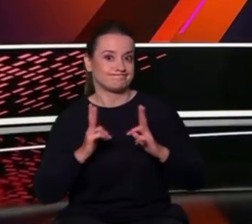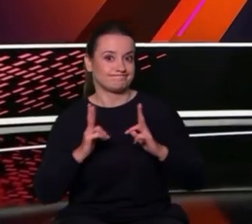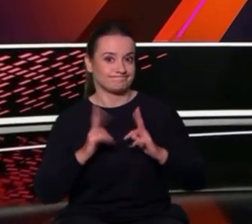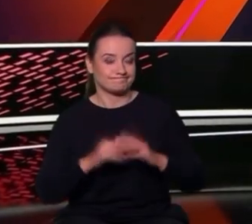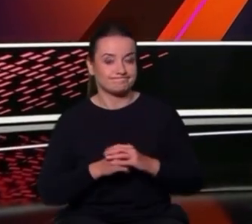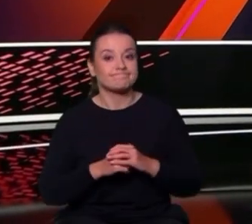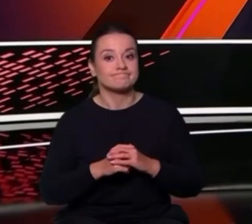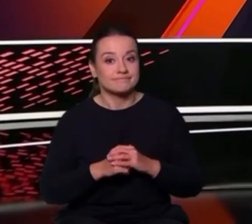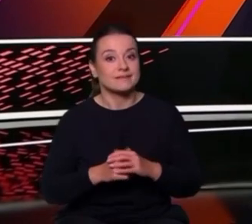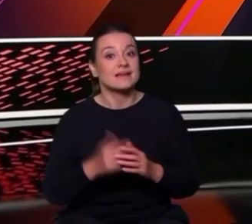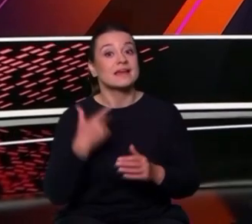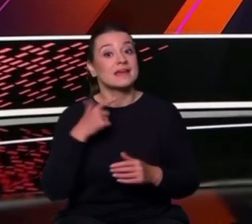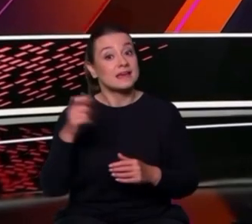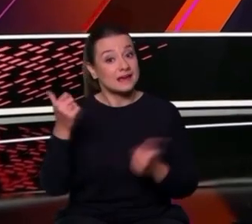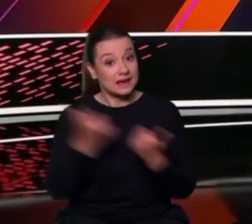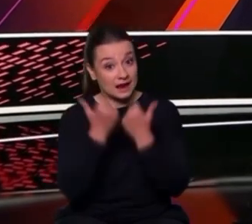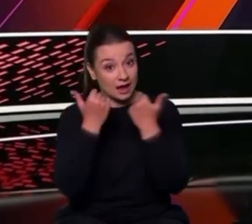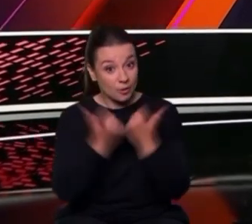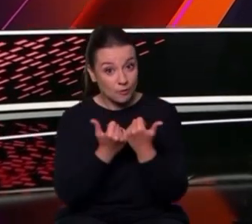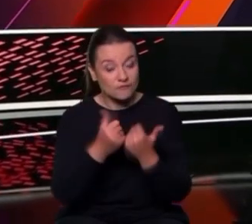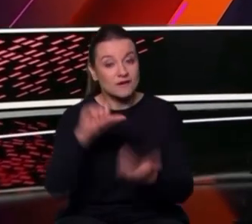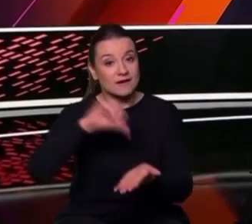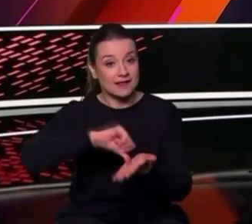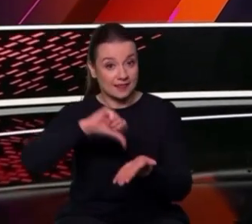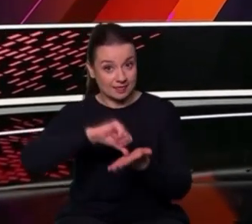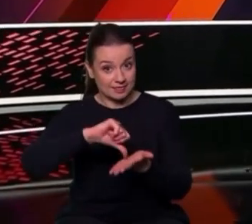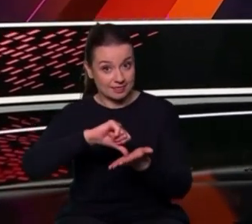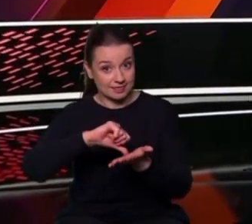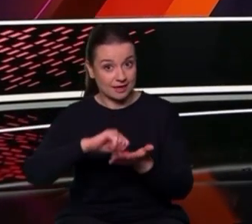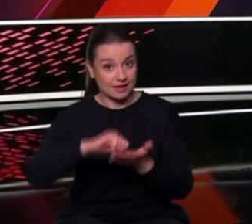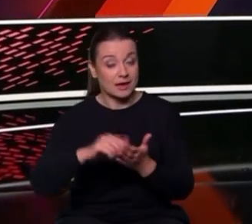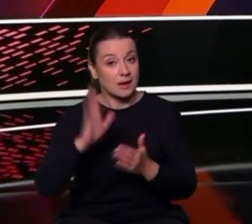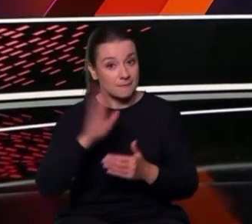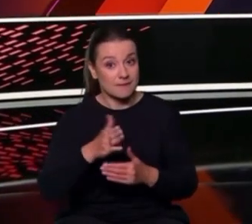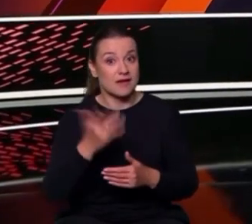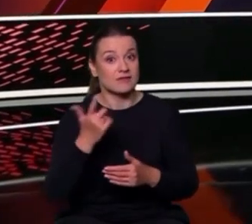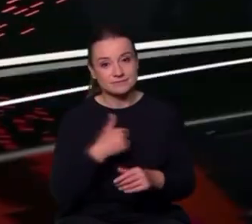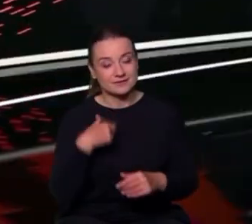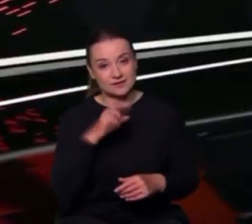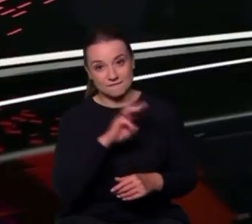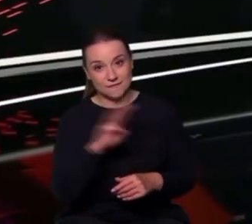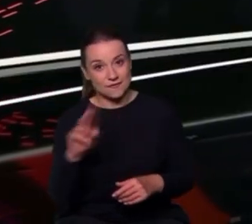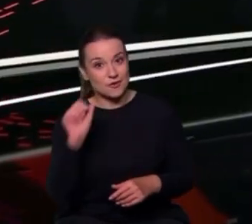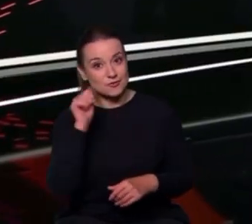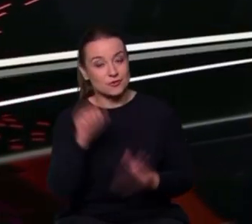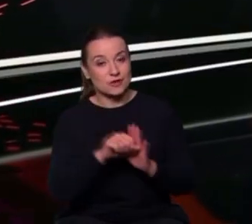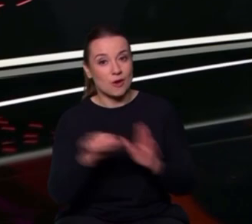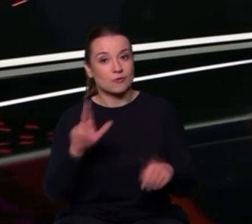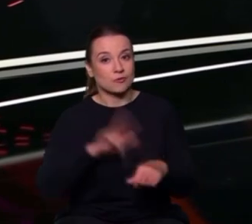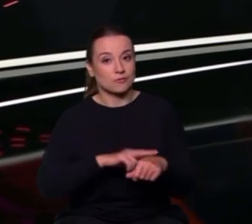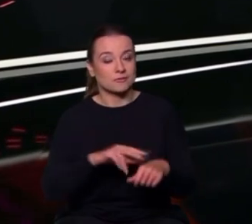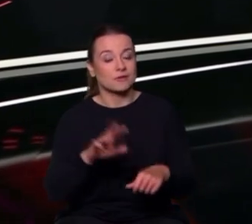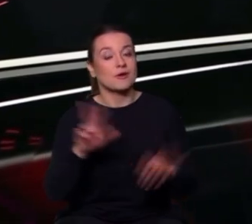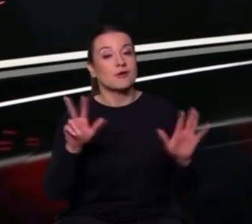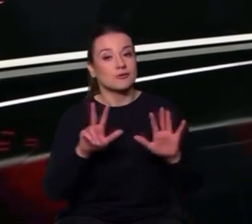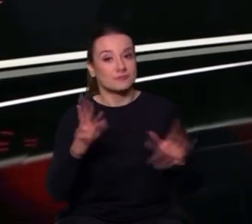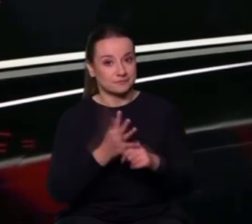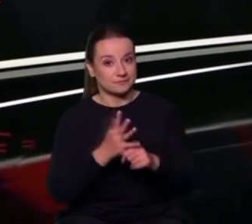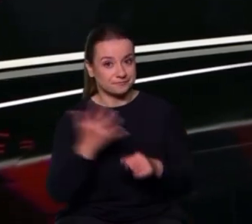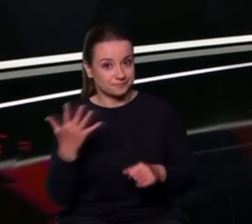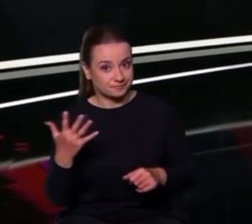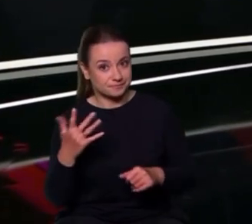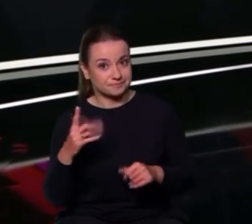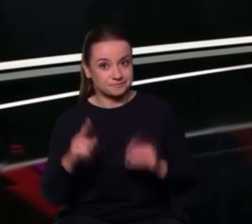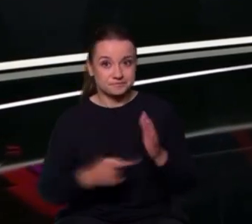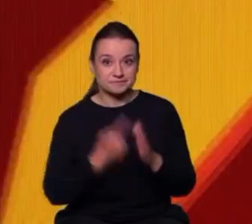I na rynku głównym w Krakowie będzie jeszcze jeden, dość nowy, nieznany, widzom sport. Od 8.45 pierwsze